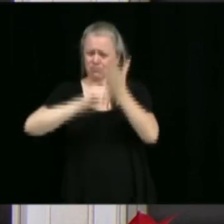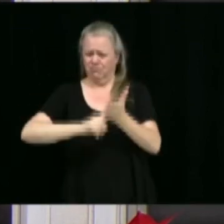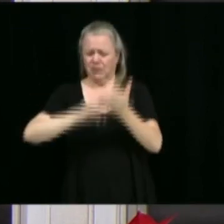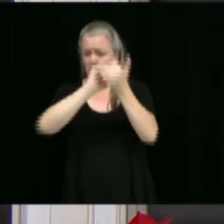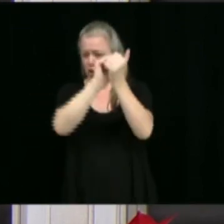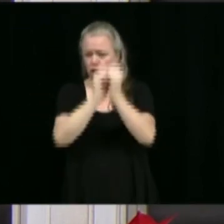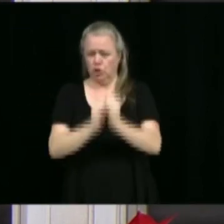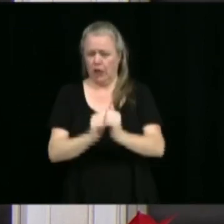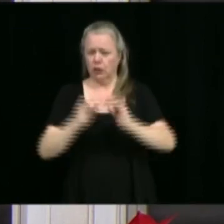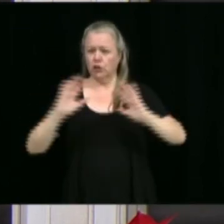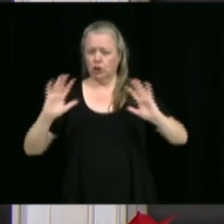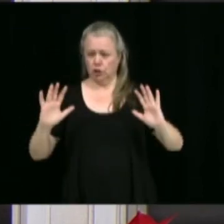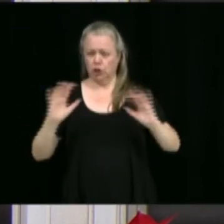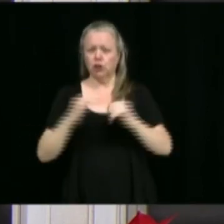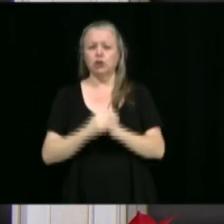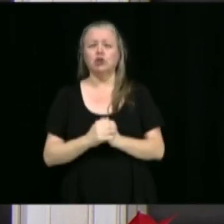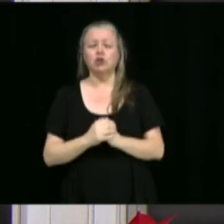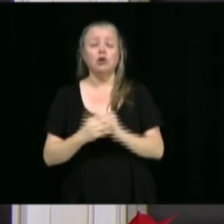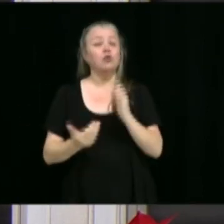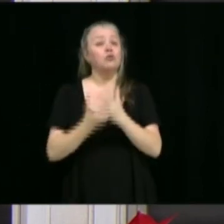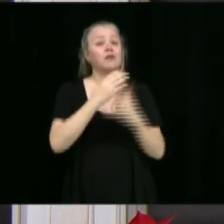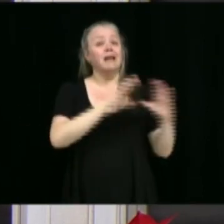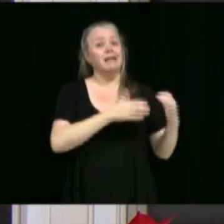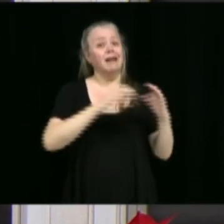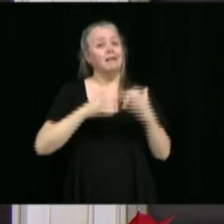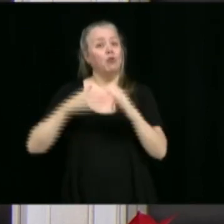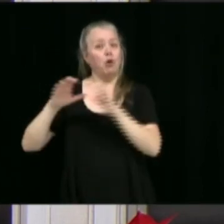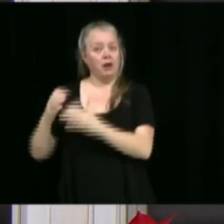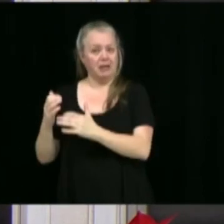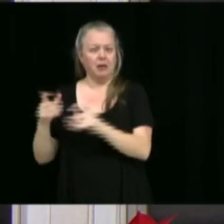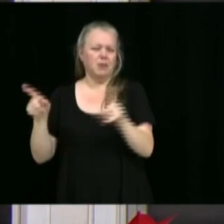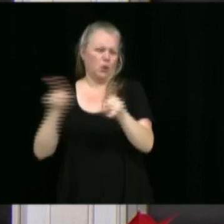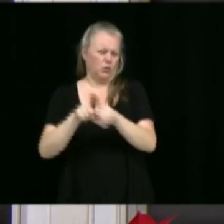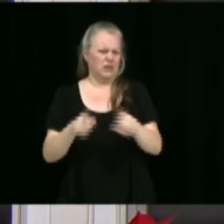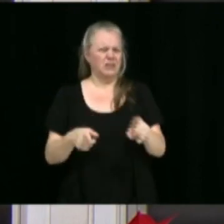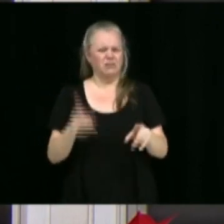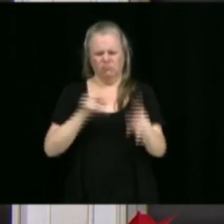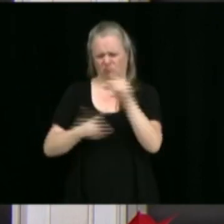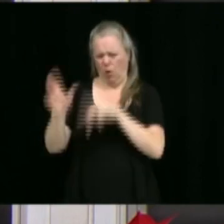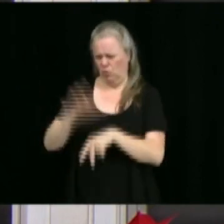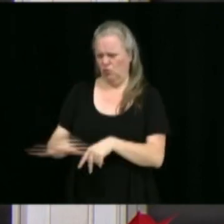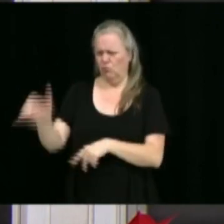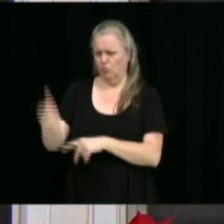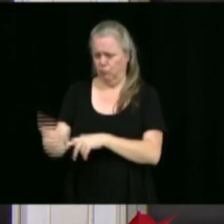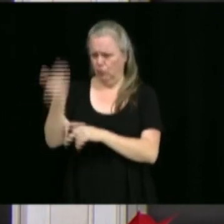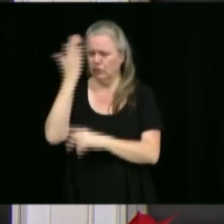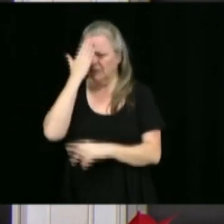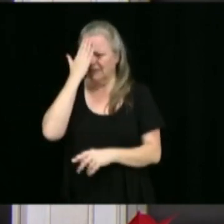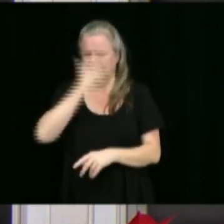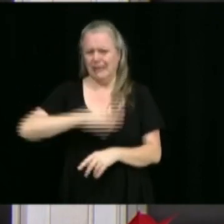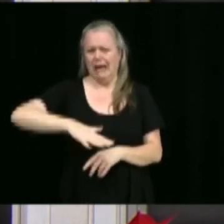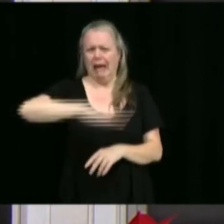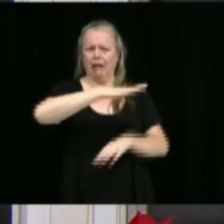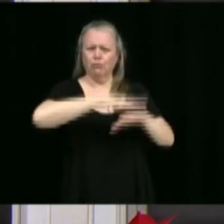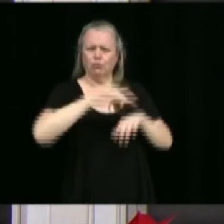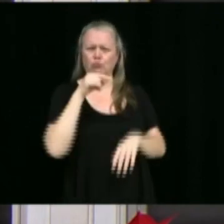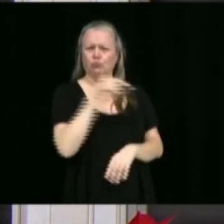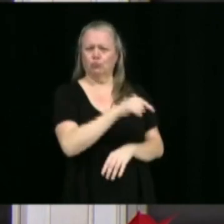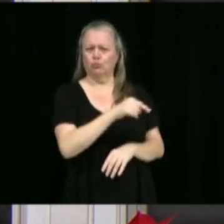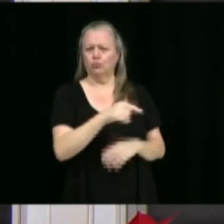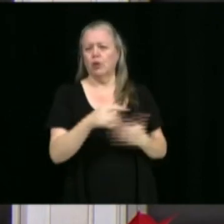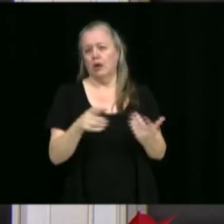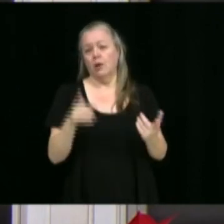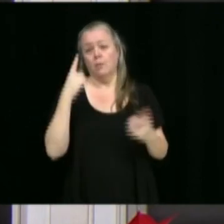et qui sera aussi, on le souhaite, un peu plus connu de la population, où le processus de mise en candidature